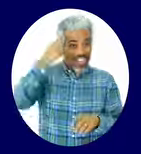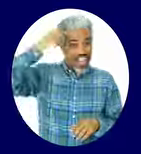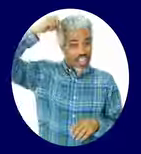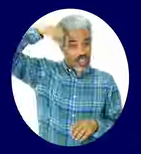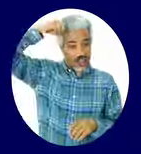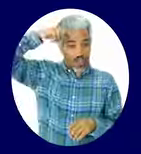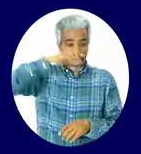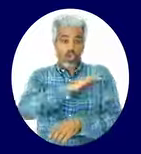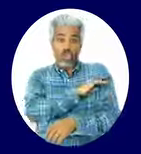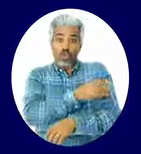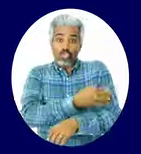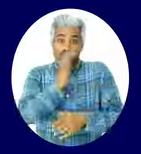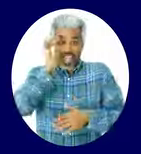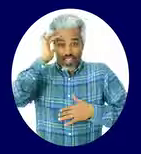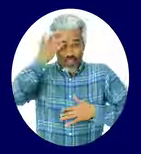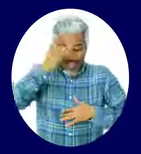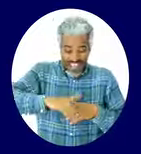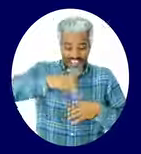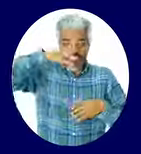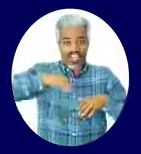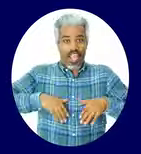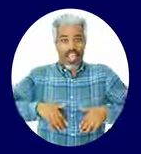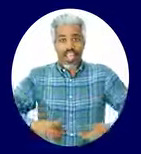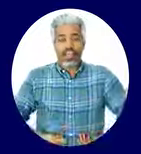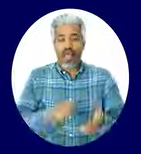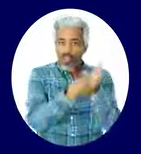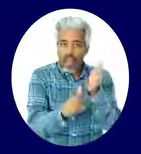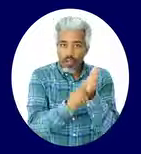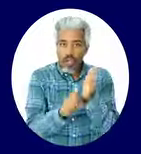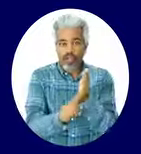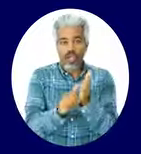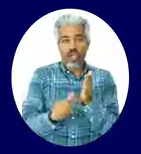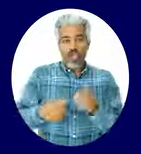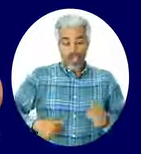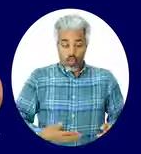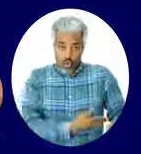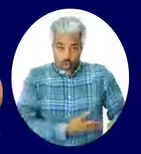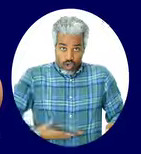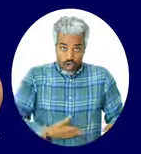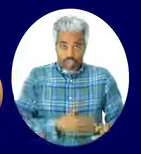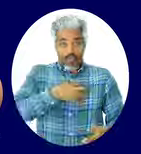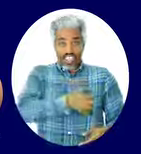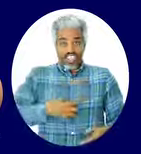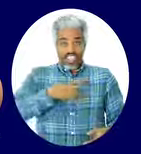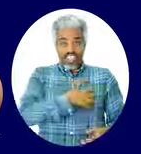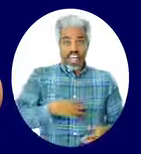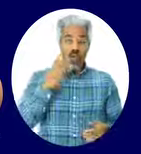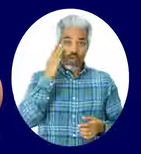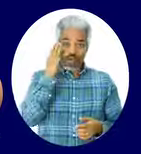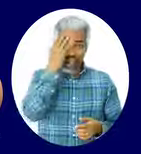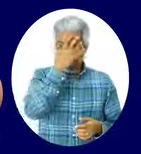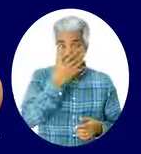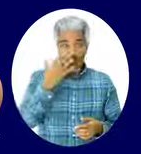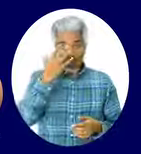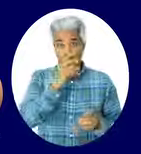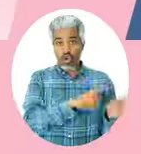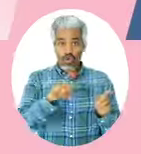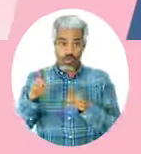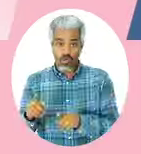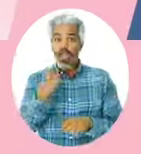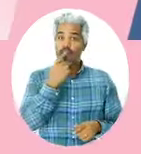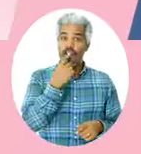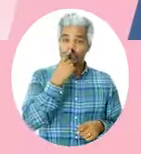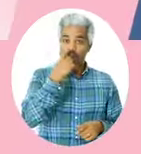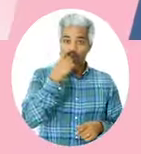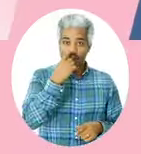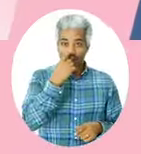ምታት፣ የጡንቻ ህመም፣ ከፍተኛ ድካም፣ ተቅማጥ፣ የሆድ ቁርጠት፣ ማቅለሽለሽና በቆዳ ላይ የሚታዩ ሽፍታ እንዲሁም በአፍ፣